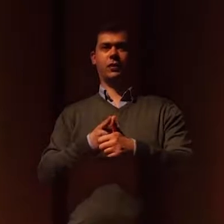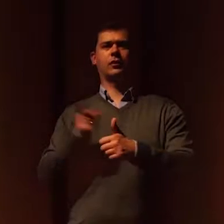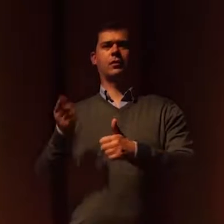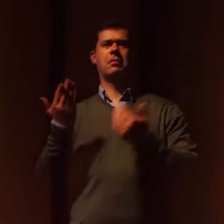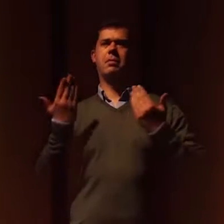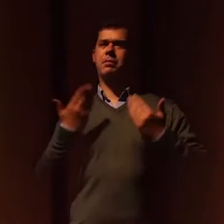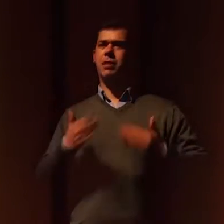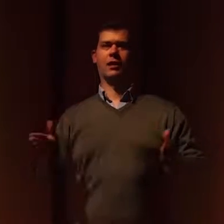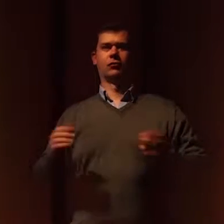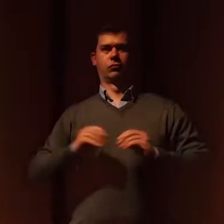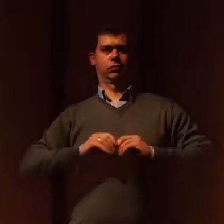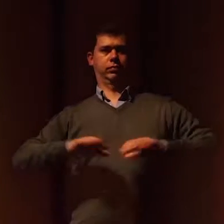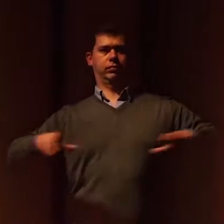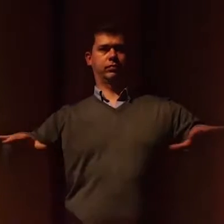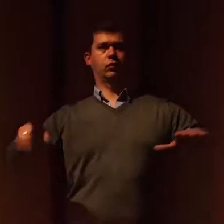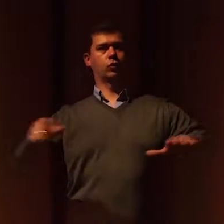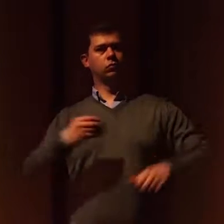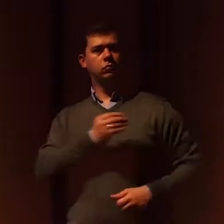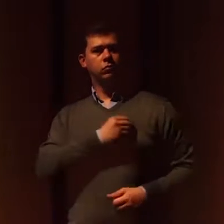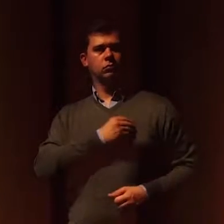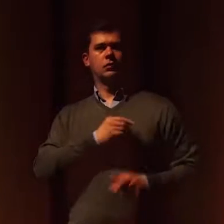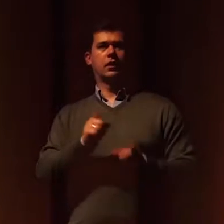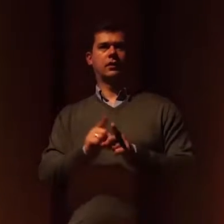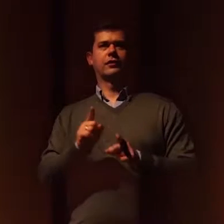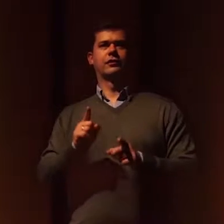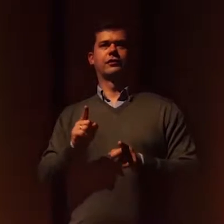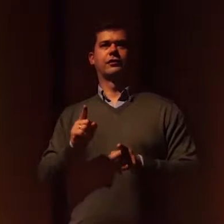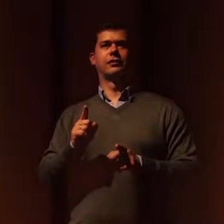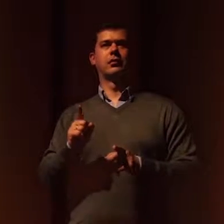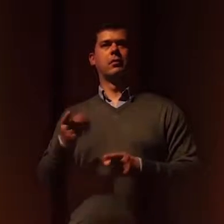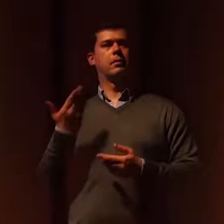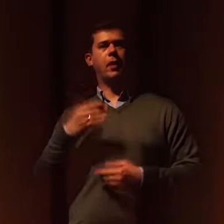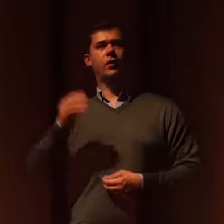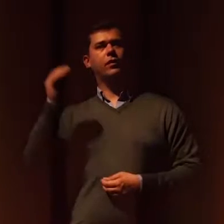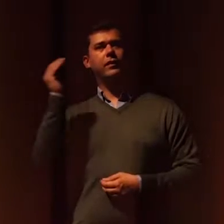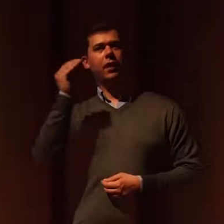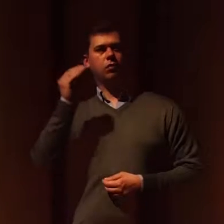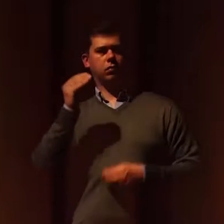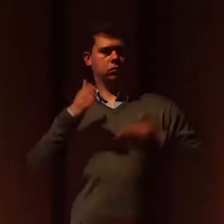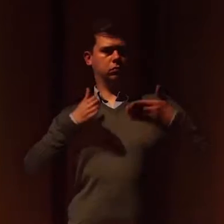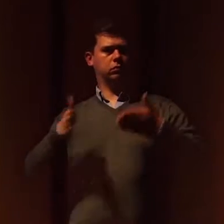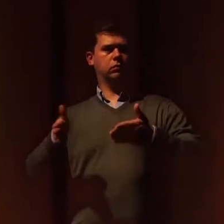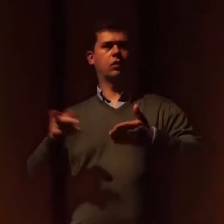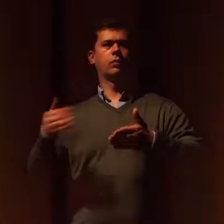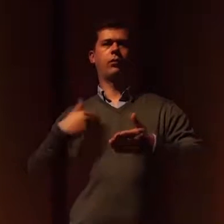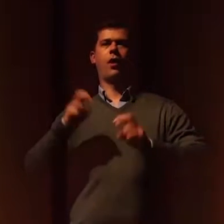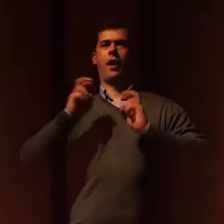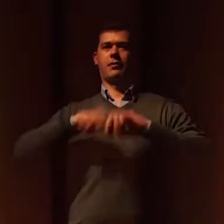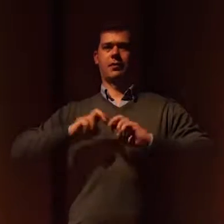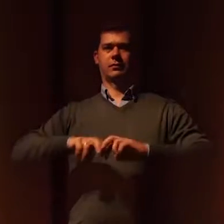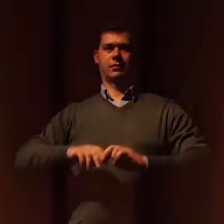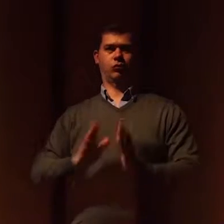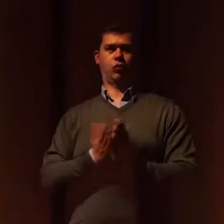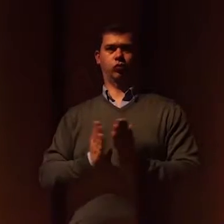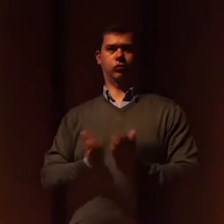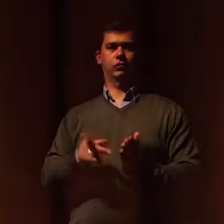bardzo rozwinięta rzetelna i naukowo bez zarzutu analiza podręczników pod